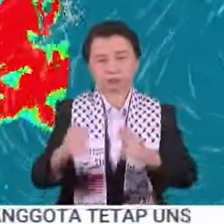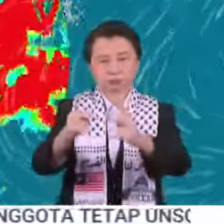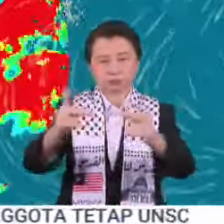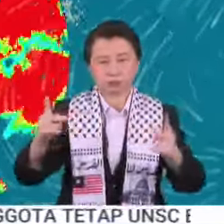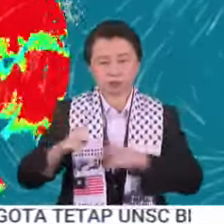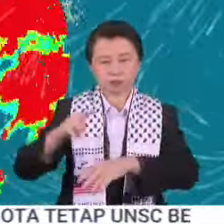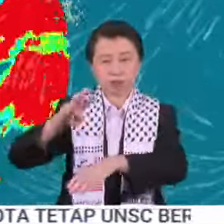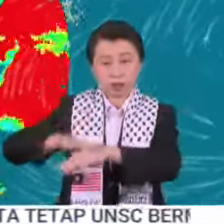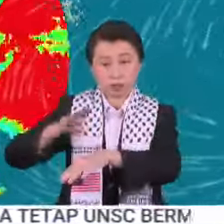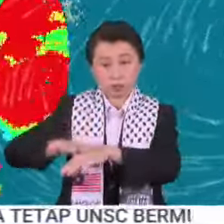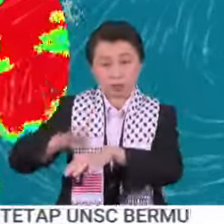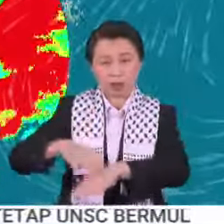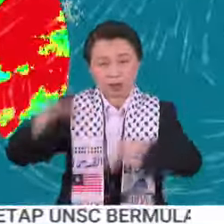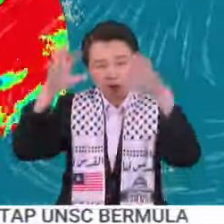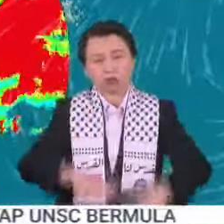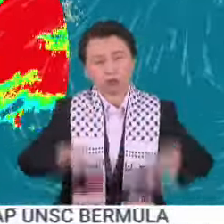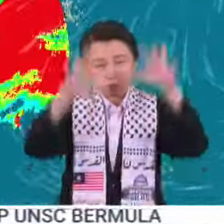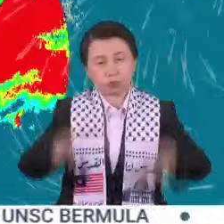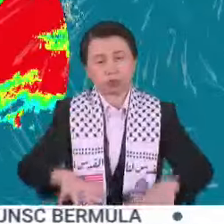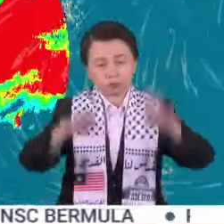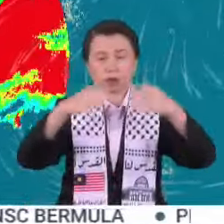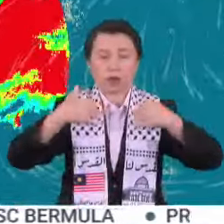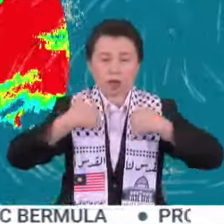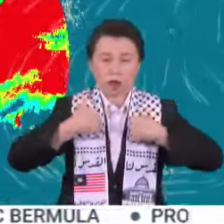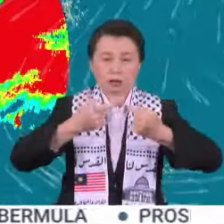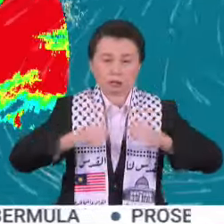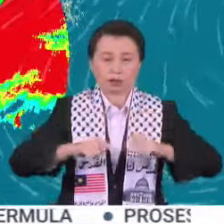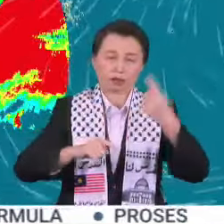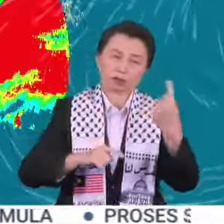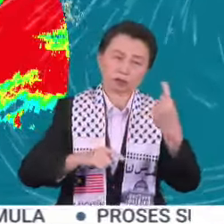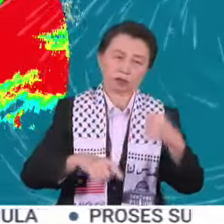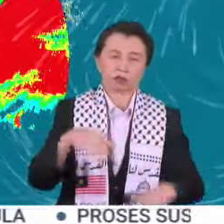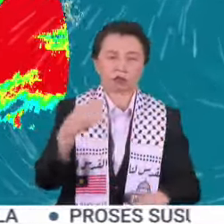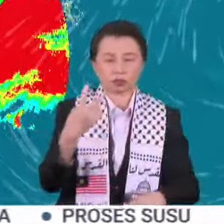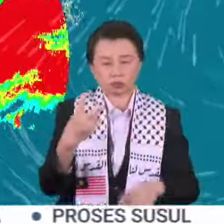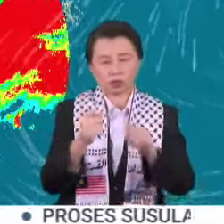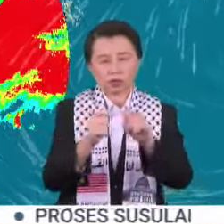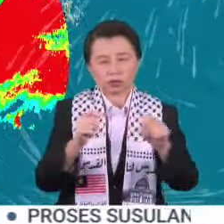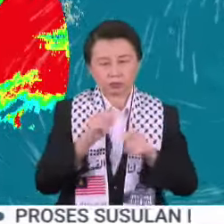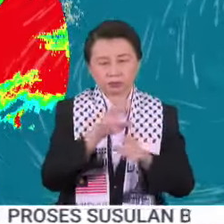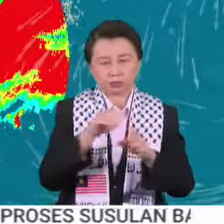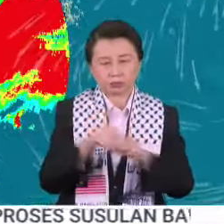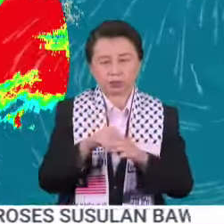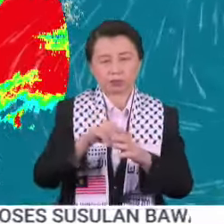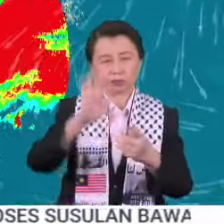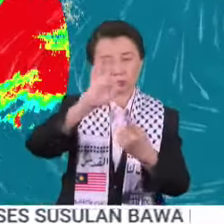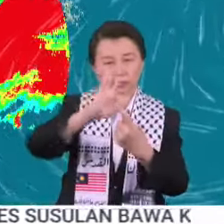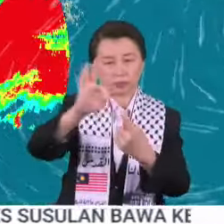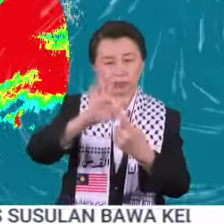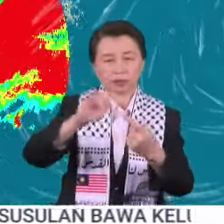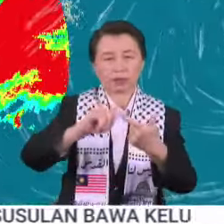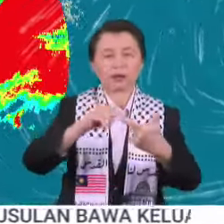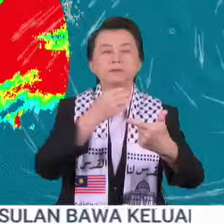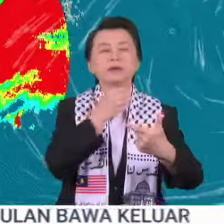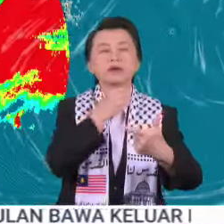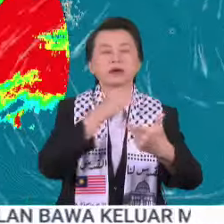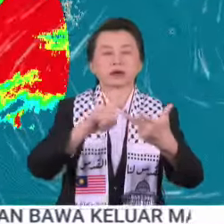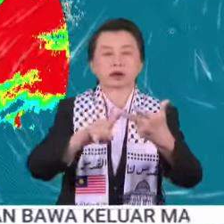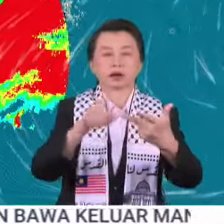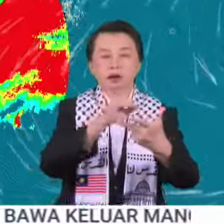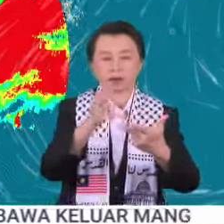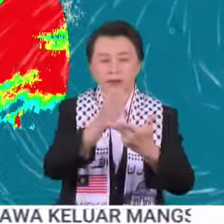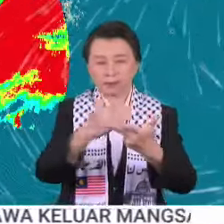kawasan-kawasan amaran, hujan lebat juga kini sedang berlaku di satu dua tempat melibatkan negeri Pulau Pinang, Perak dan juga